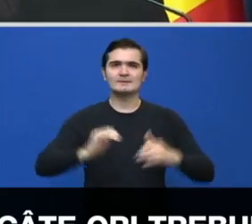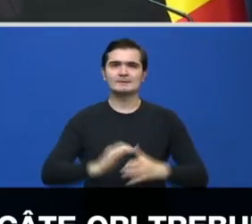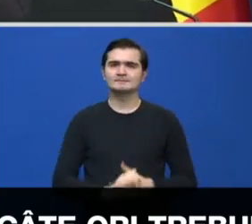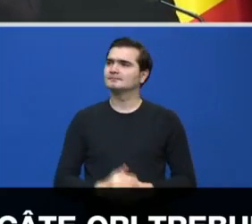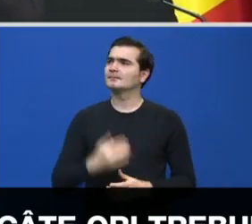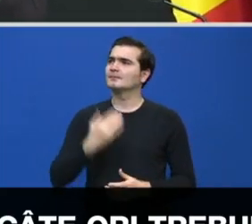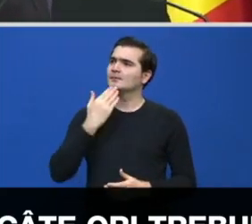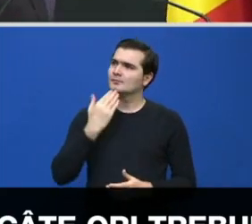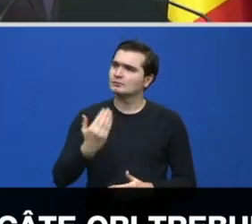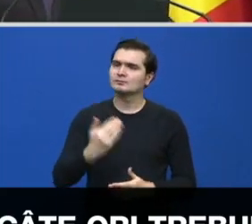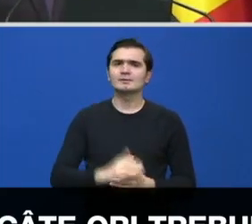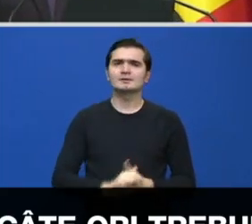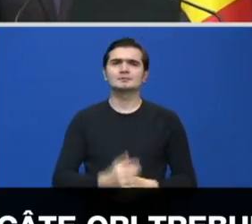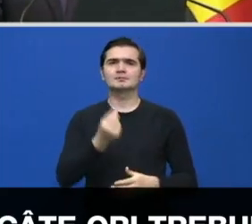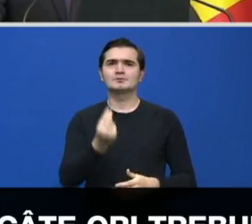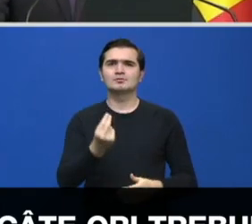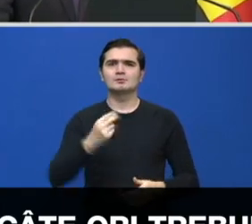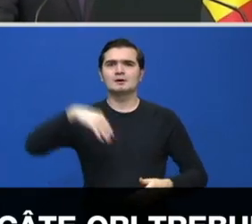Mulțumesc. Bună ziua.